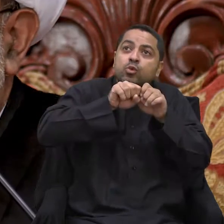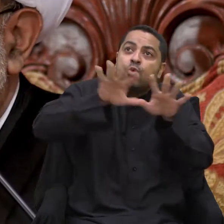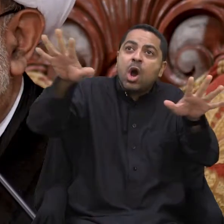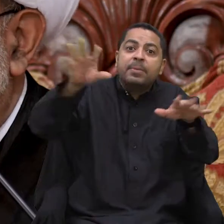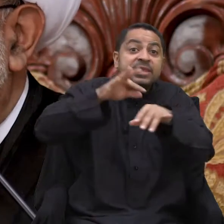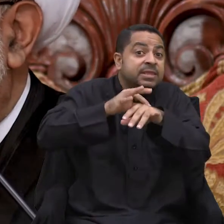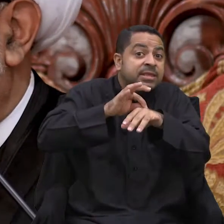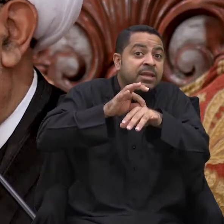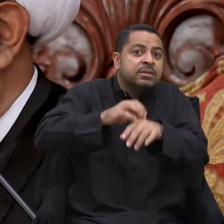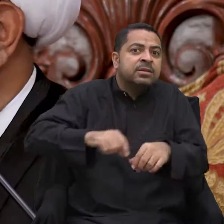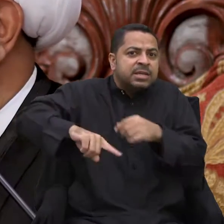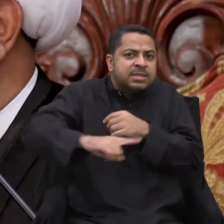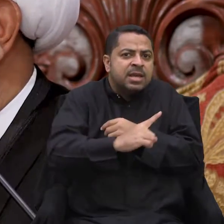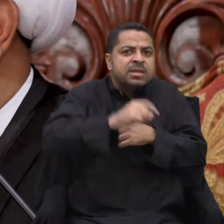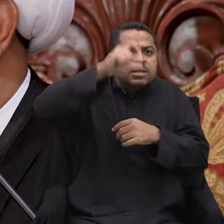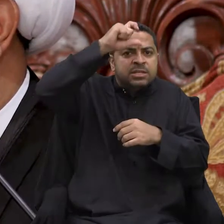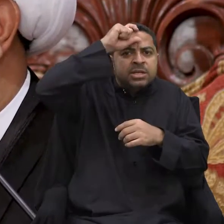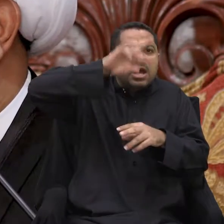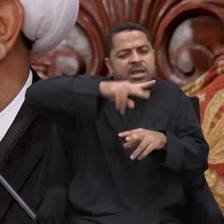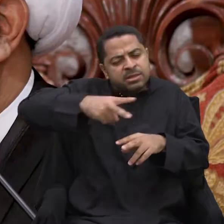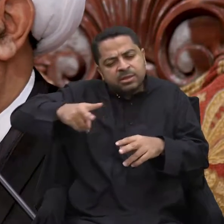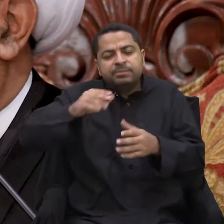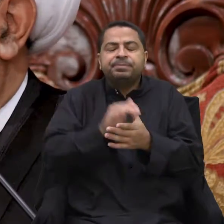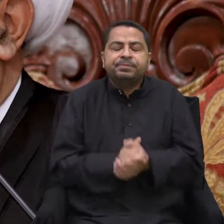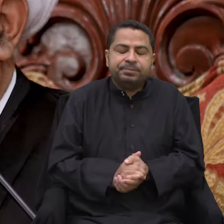هو للمسلمين. ألم يقل